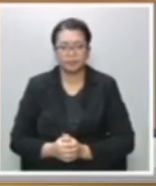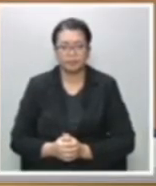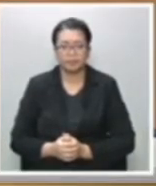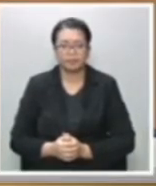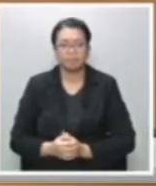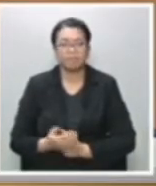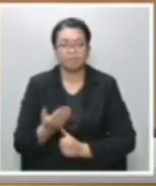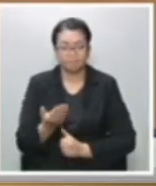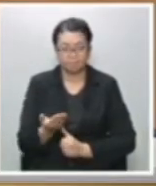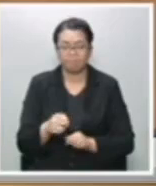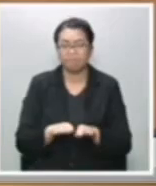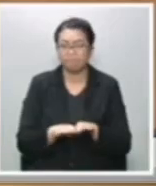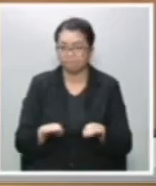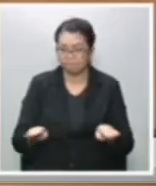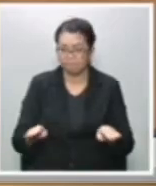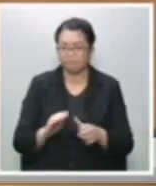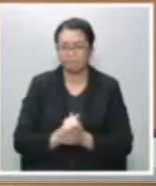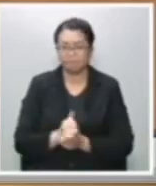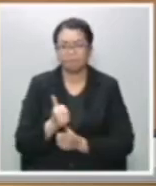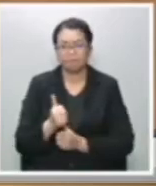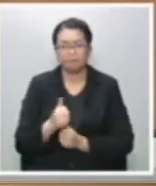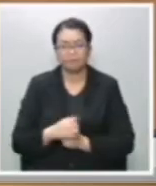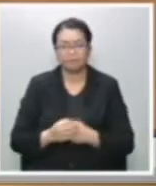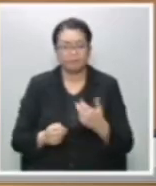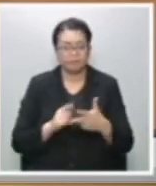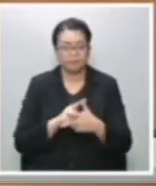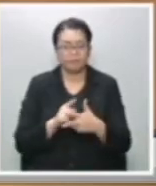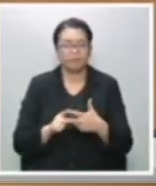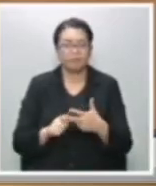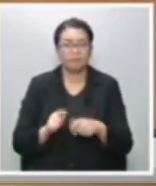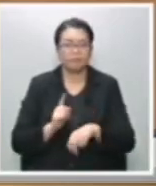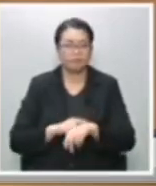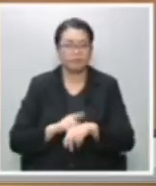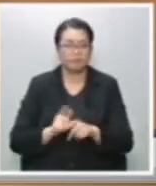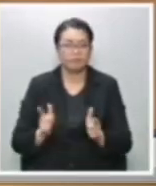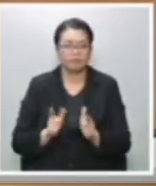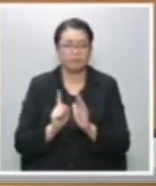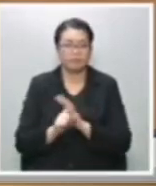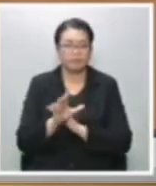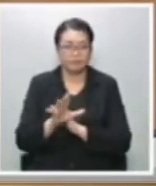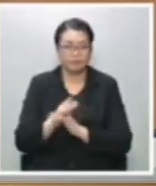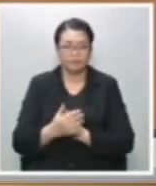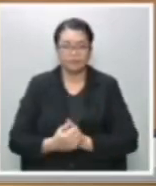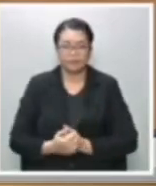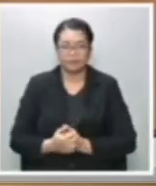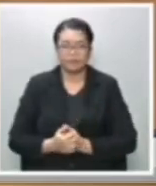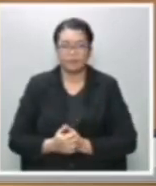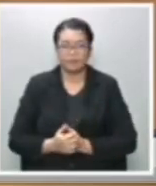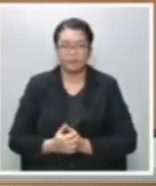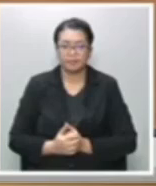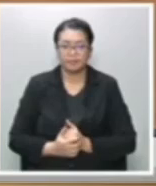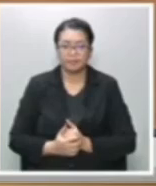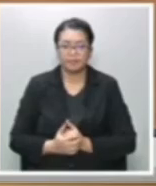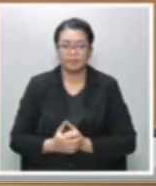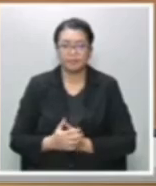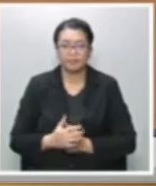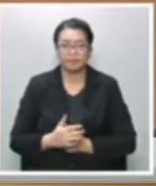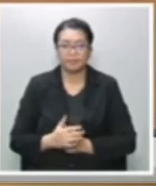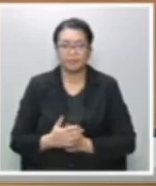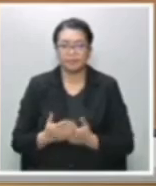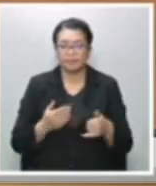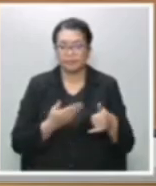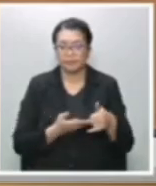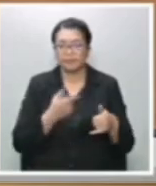รฐานการถามกระทู้นะครับได้ใช้เวลาไปเพียง5นาที17วินาทีท่านรัฐมนตรีก็ตอบไป15นา